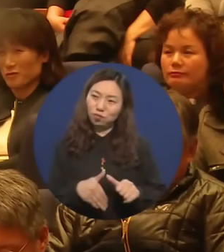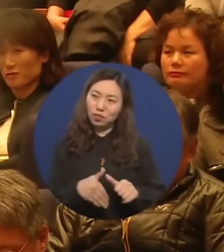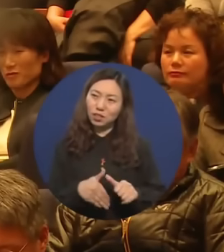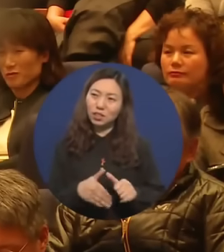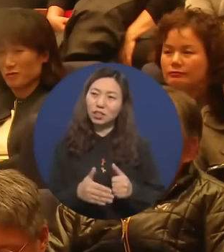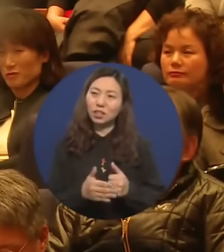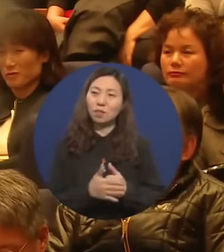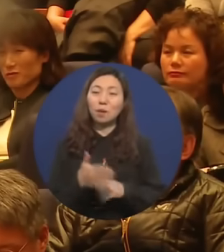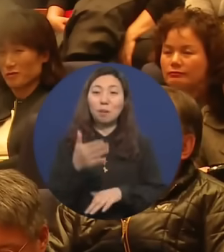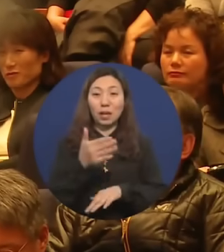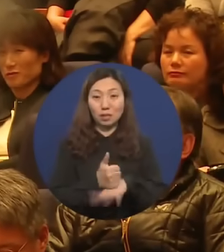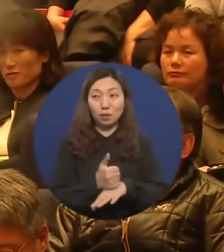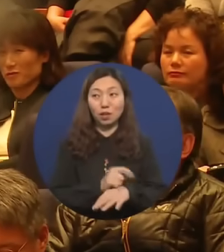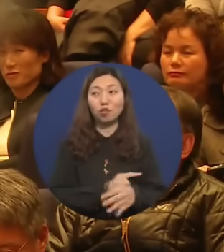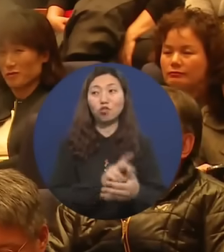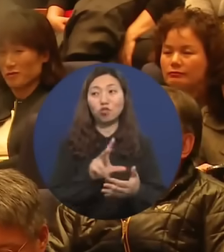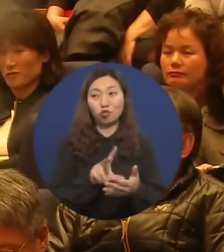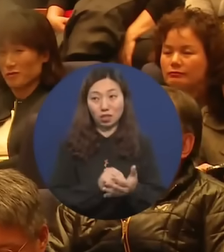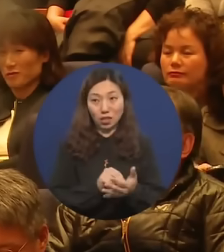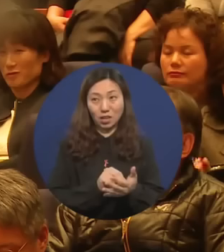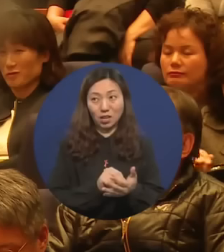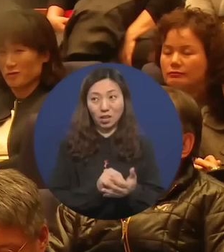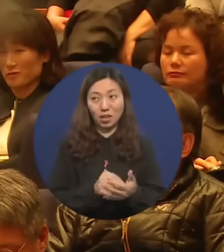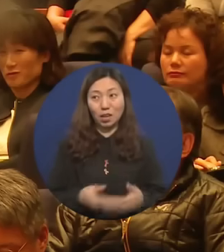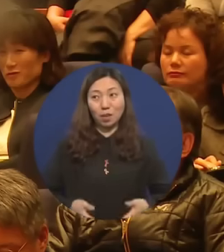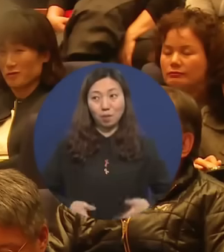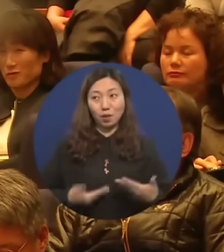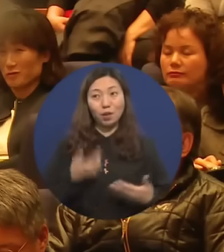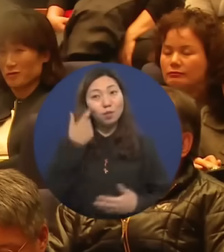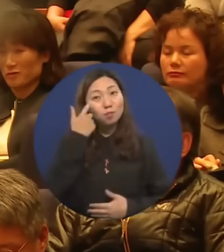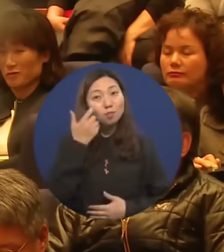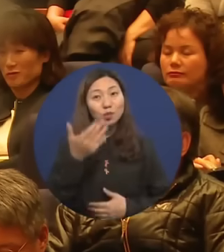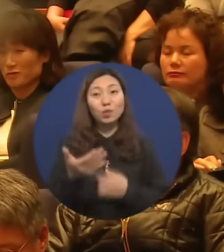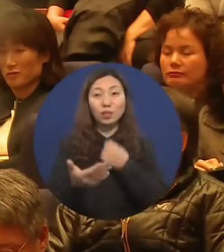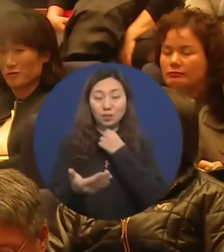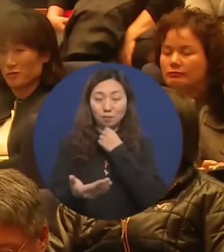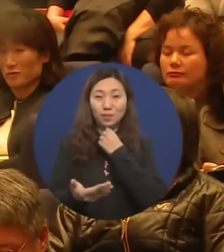마지막에는 그나마 가벼운 주제가 돼서 가볍게 질문을 하고자 합니다.